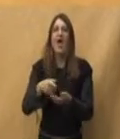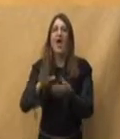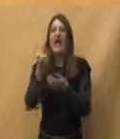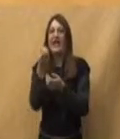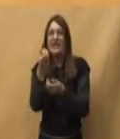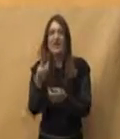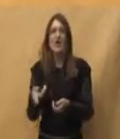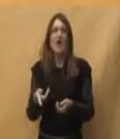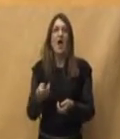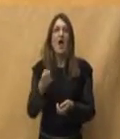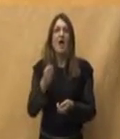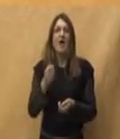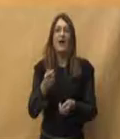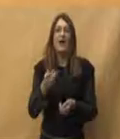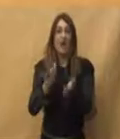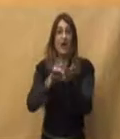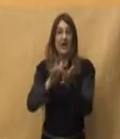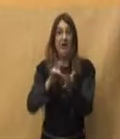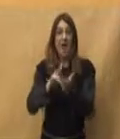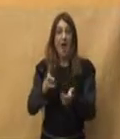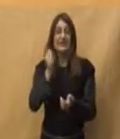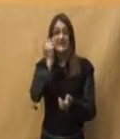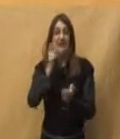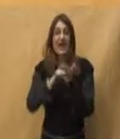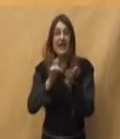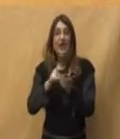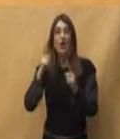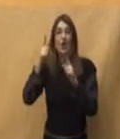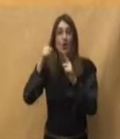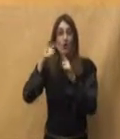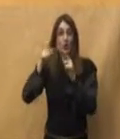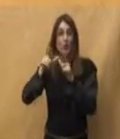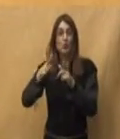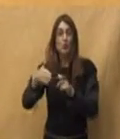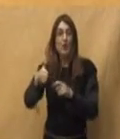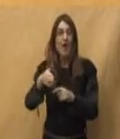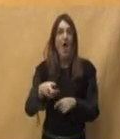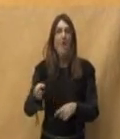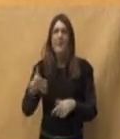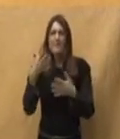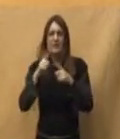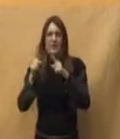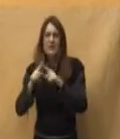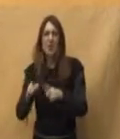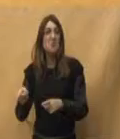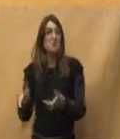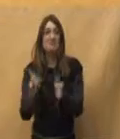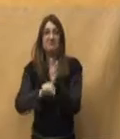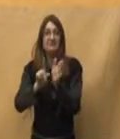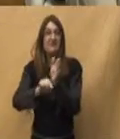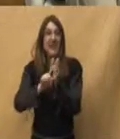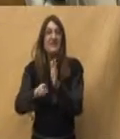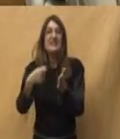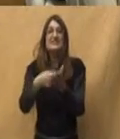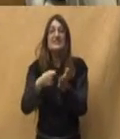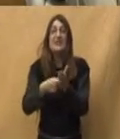bolognjeze, crveni grah sa tunjevinom. Mi smo crveni grah zanemarili. To što ste spomenuli, tih pet jela, to su recesijska jela s